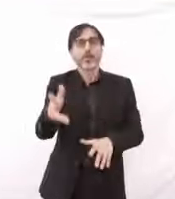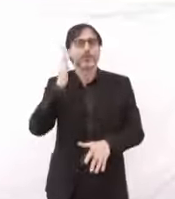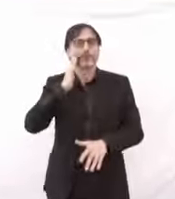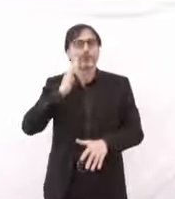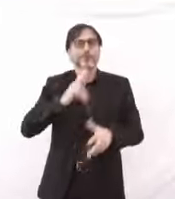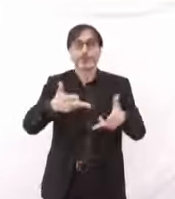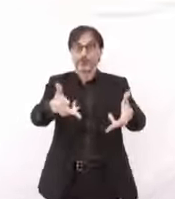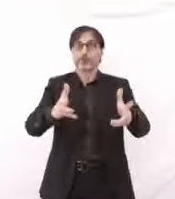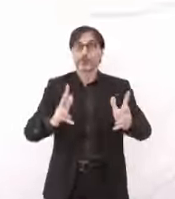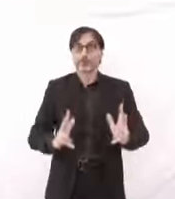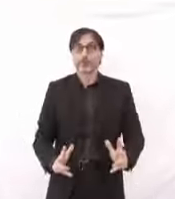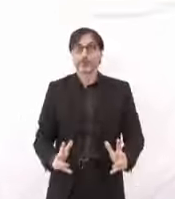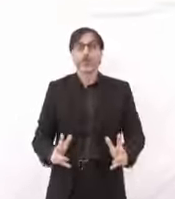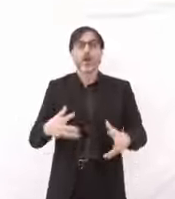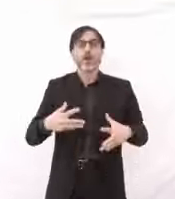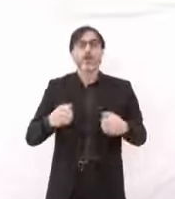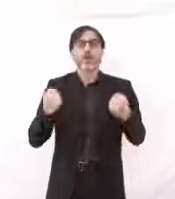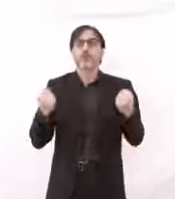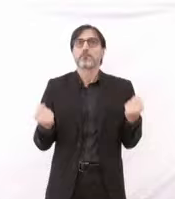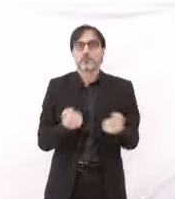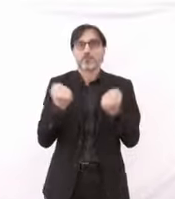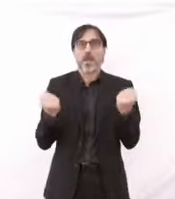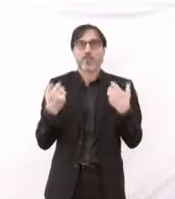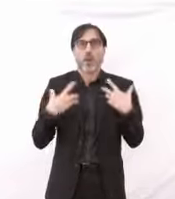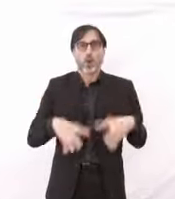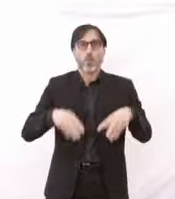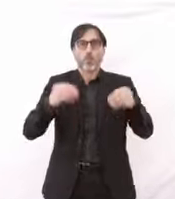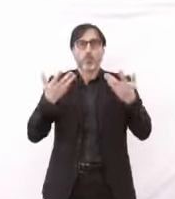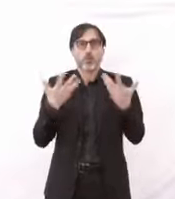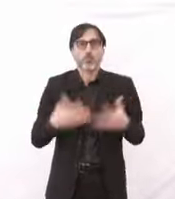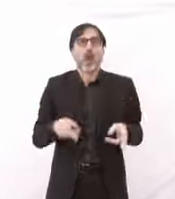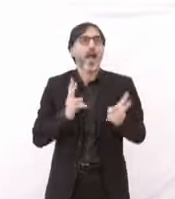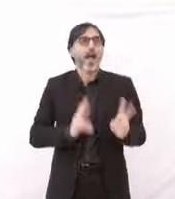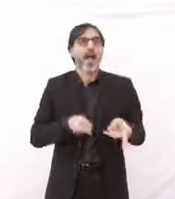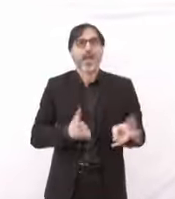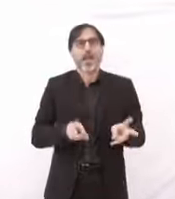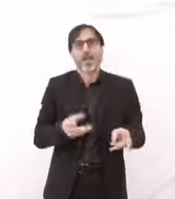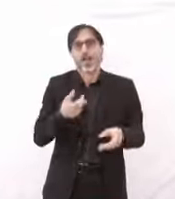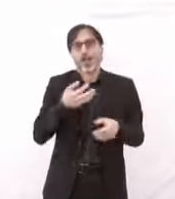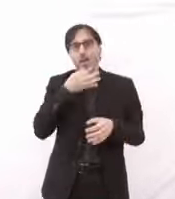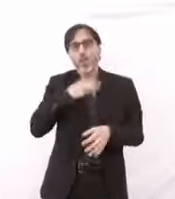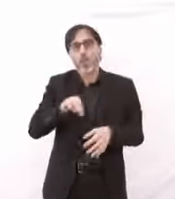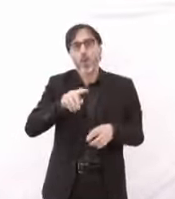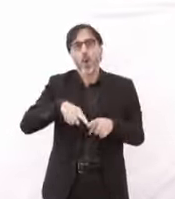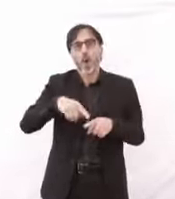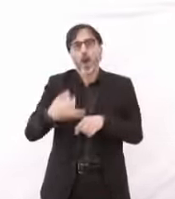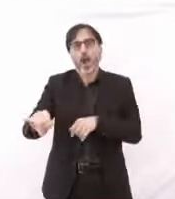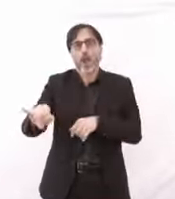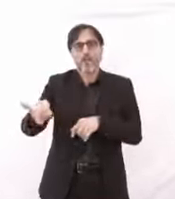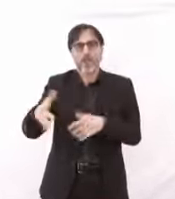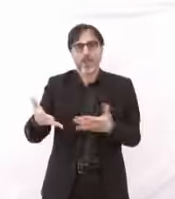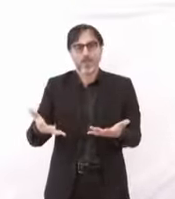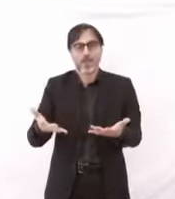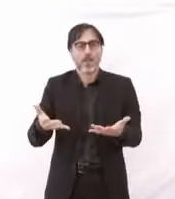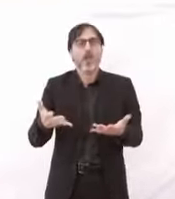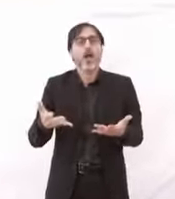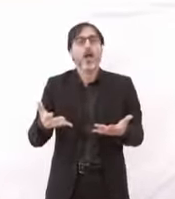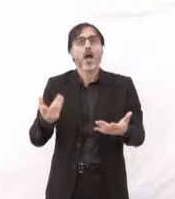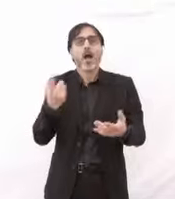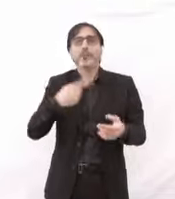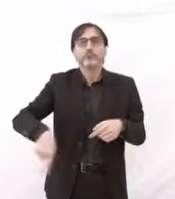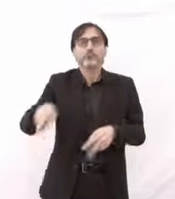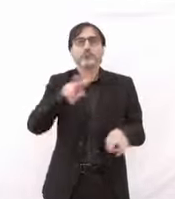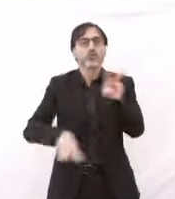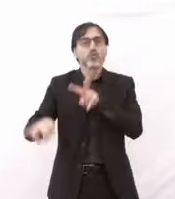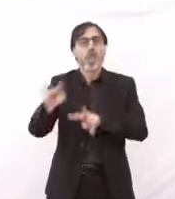favore, prendete posto. La manifestazione è iniziata, le chiacchiere le possiamo recuperare a fine iniziativa. Cerchiamo davvero